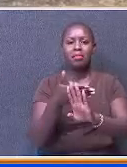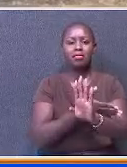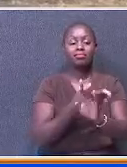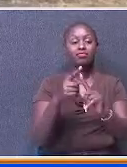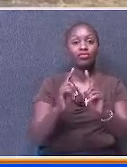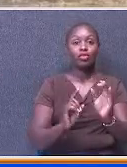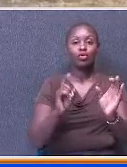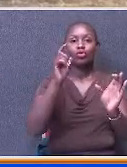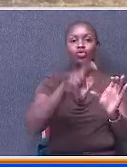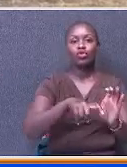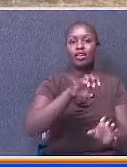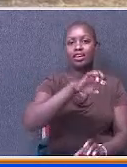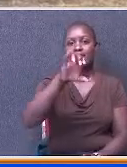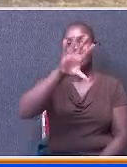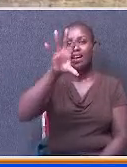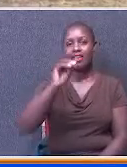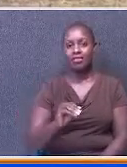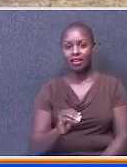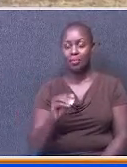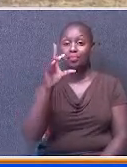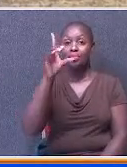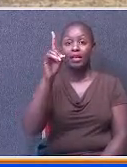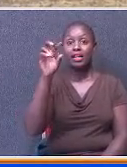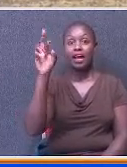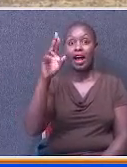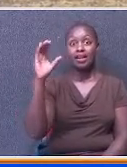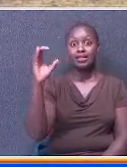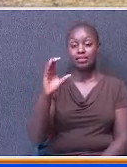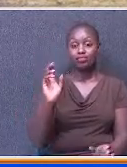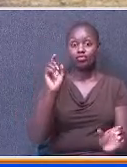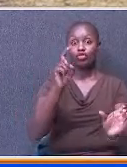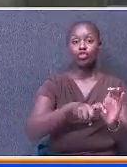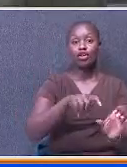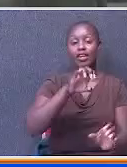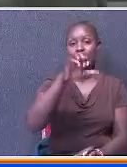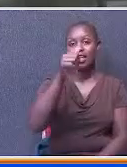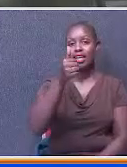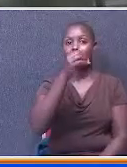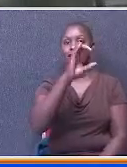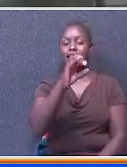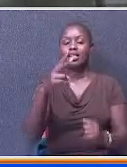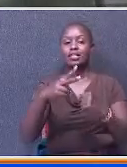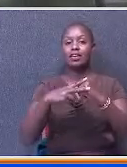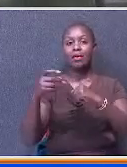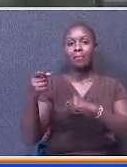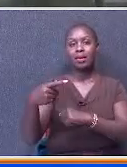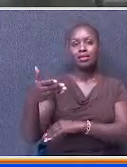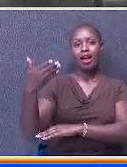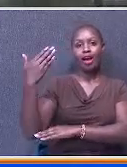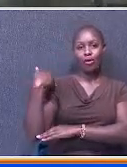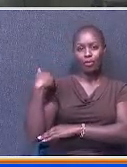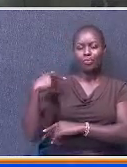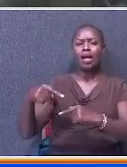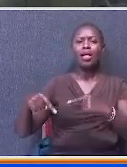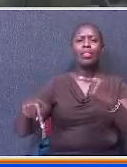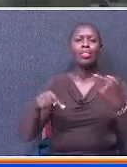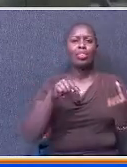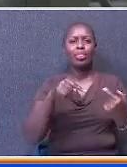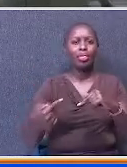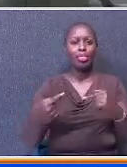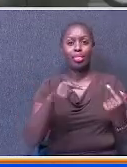Afrika Mashariki. DRC ilijiunga na EAC miezi 7 iliyopita. Machafuko yalianza kushuhudiwa nchini